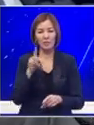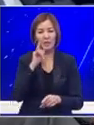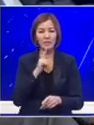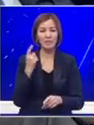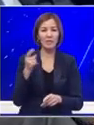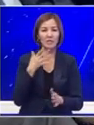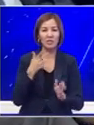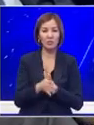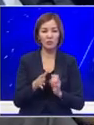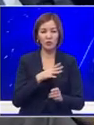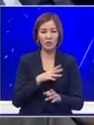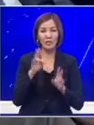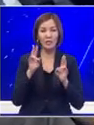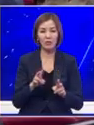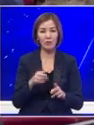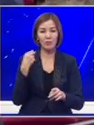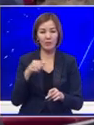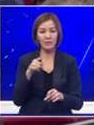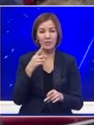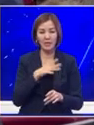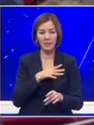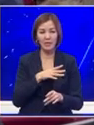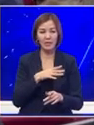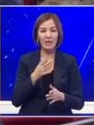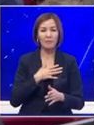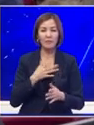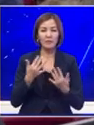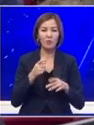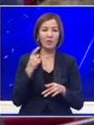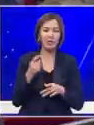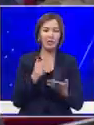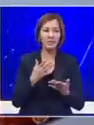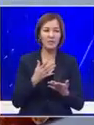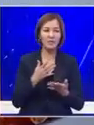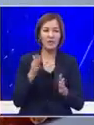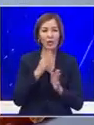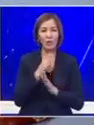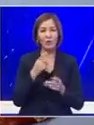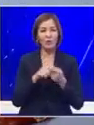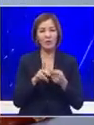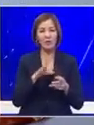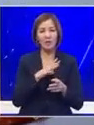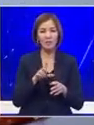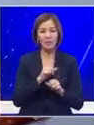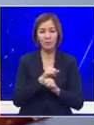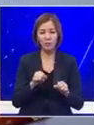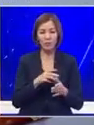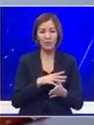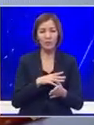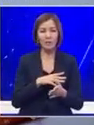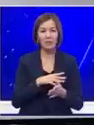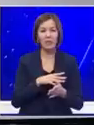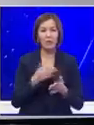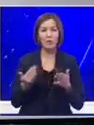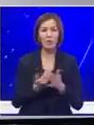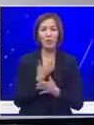шығынға ұшыратты. Дей тұрғанмен президент айтқандай, біз ауыл шаруашылығымызды ауа райына байлап қоймауымыз керек. Шешімді ғылыми